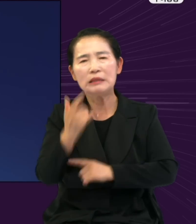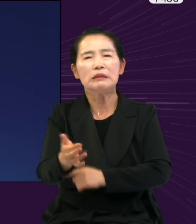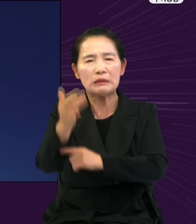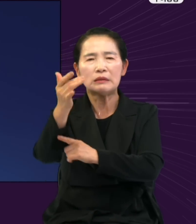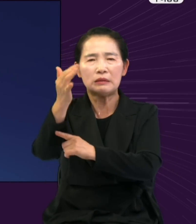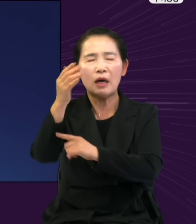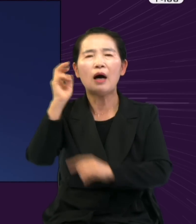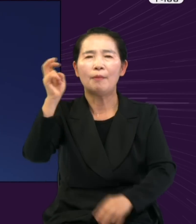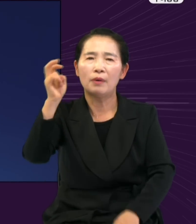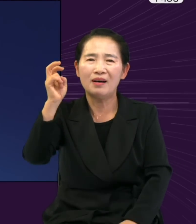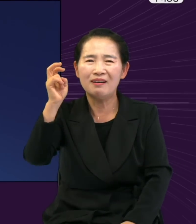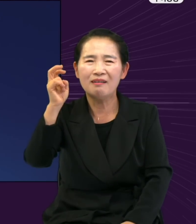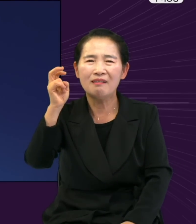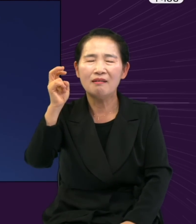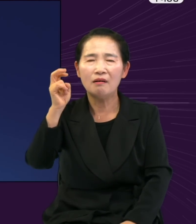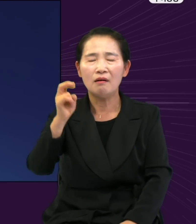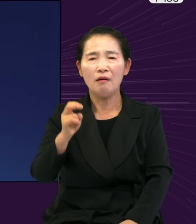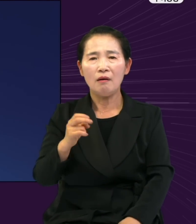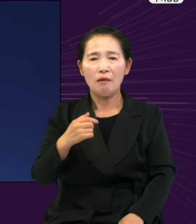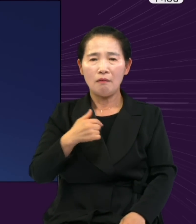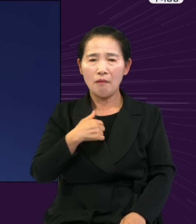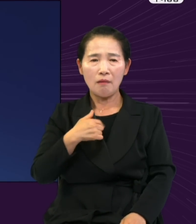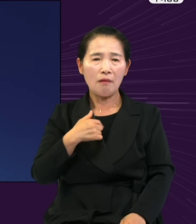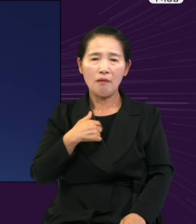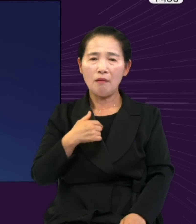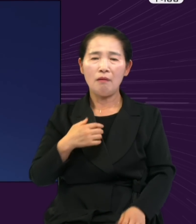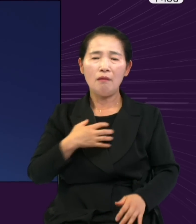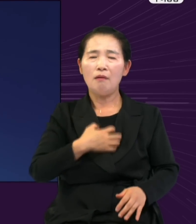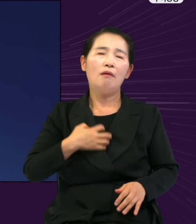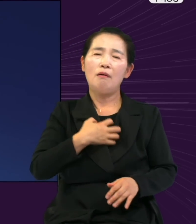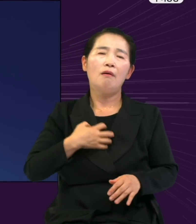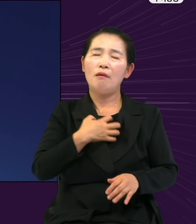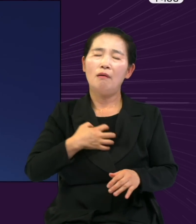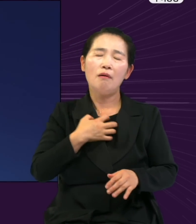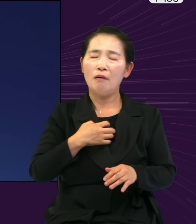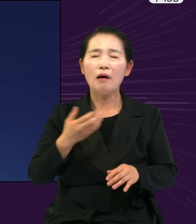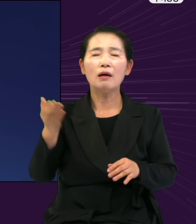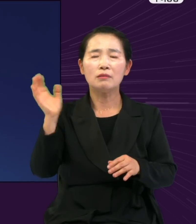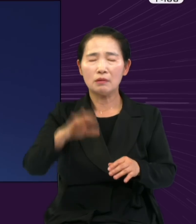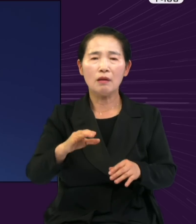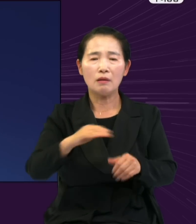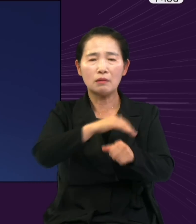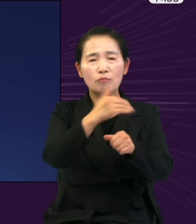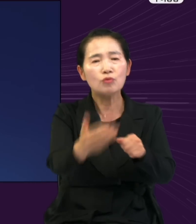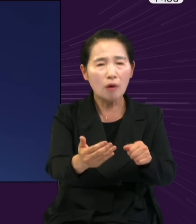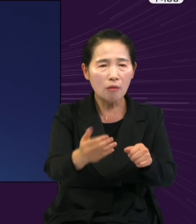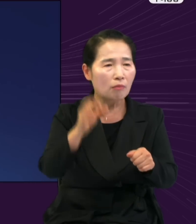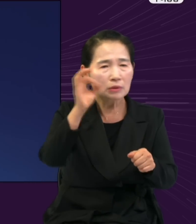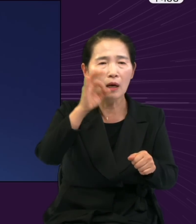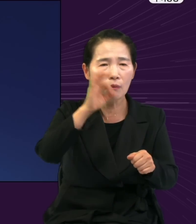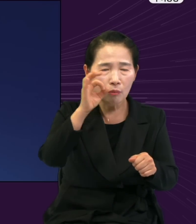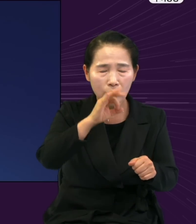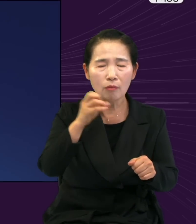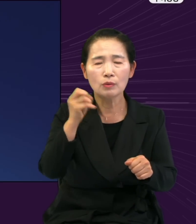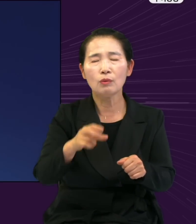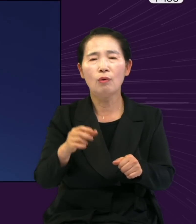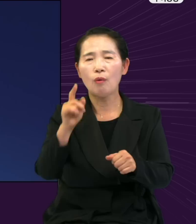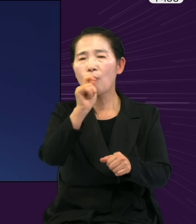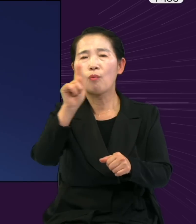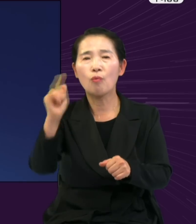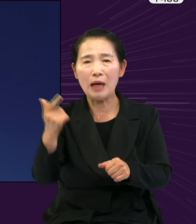남편의 육신이 들어갈 관을 보러 다니고 그가 묻힐 무덤을 돌아보고 찾아오는 손님들을